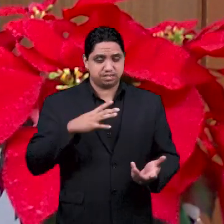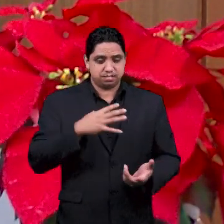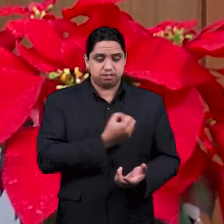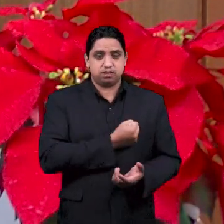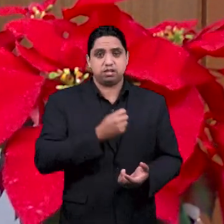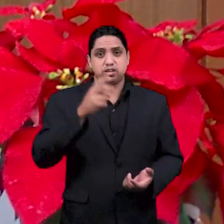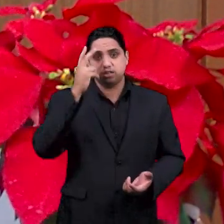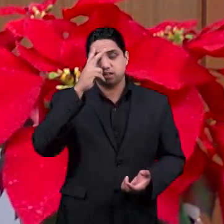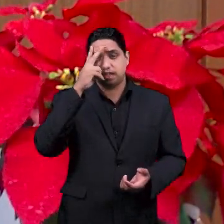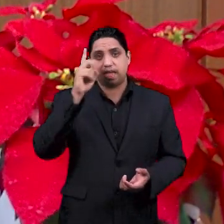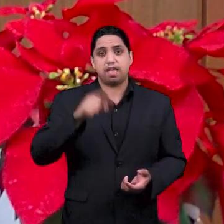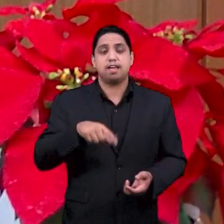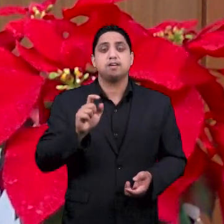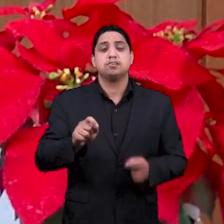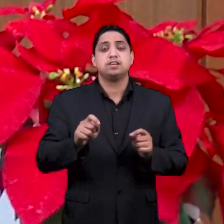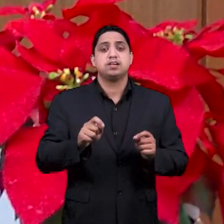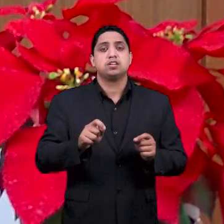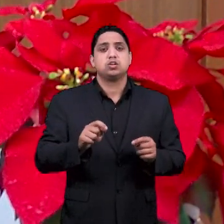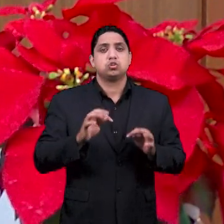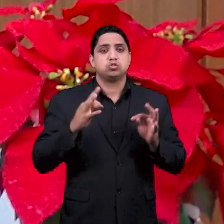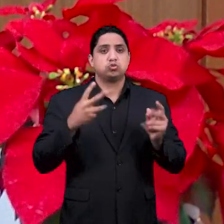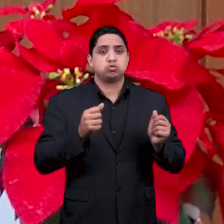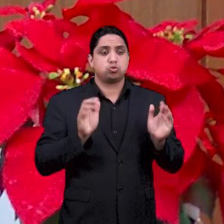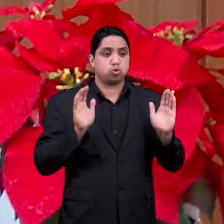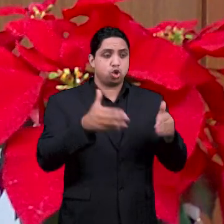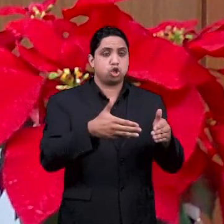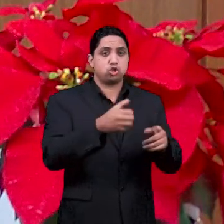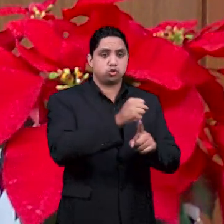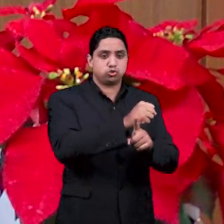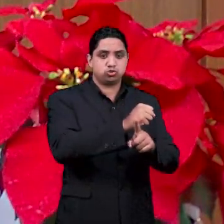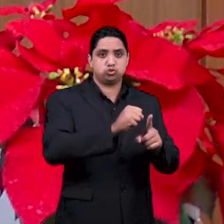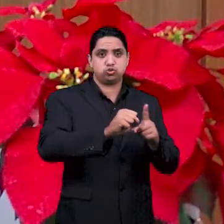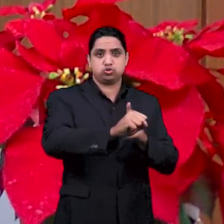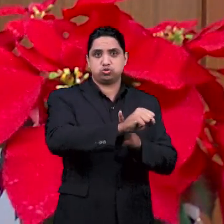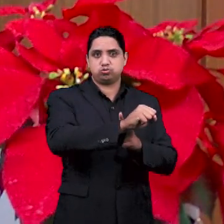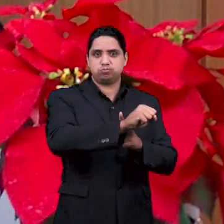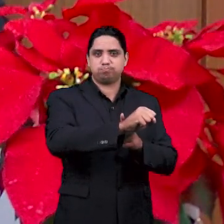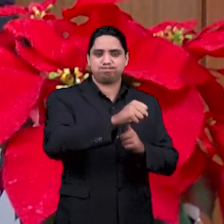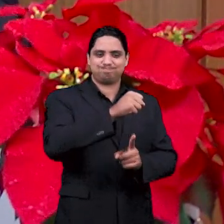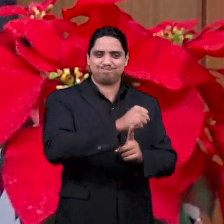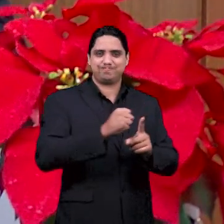историческое, оно движется к социализму.